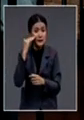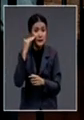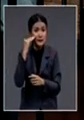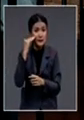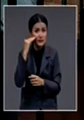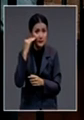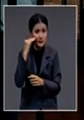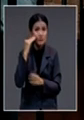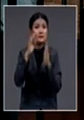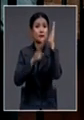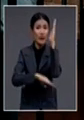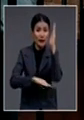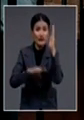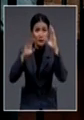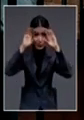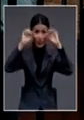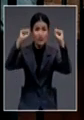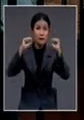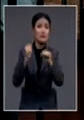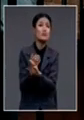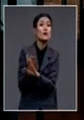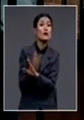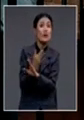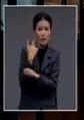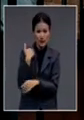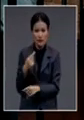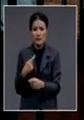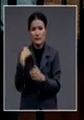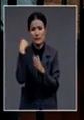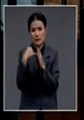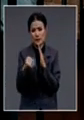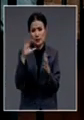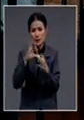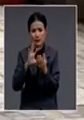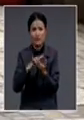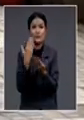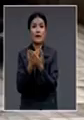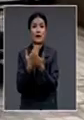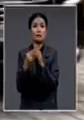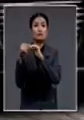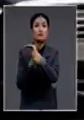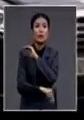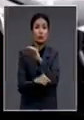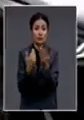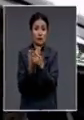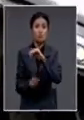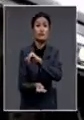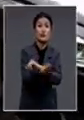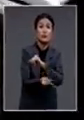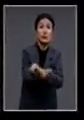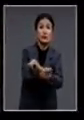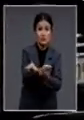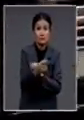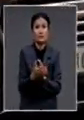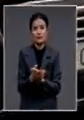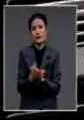ให้การกรณีข้อกล่าวหาการรับสินบนระหว่างการดำรงตำแหน่ง นี่ก็ยังคงเป็นปัญหาต่อเนื่องแล้ว